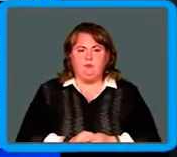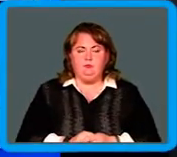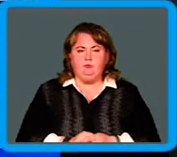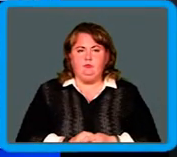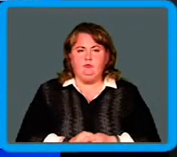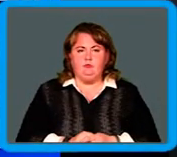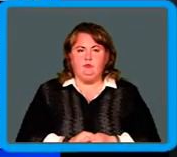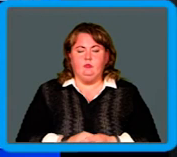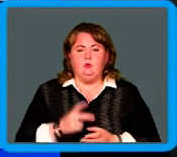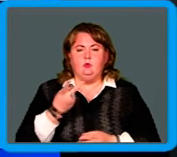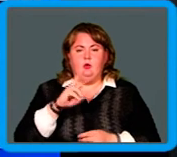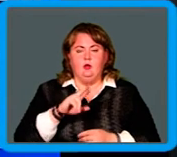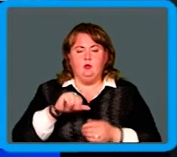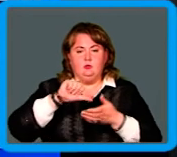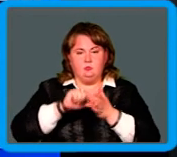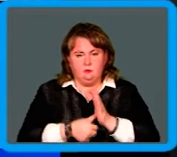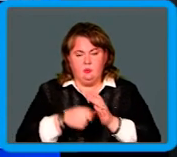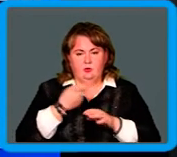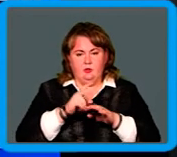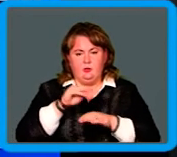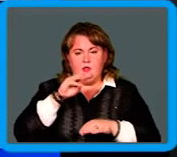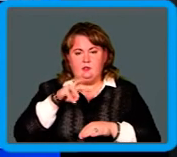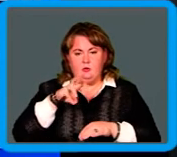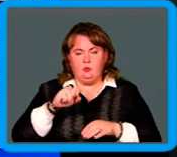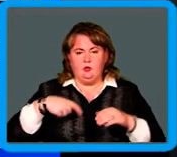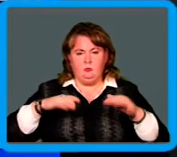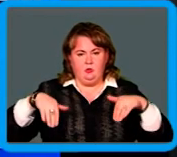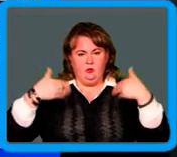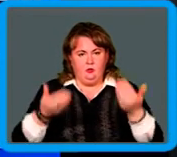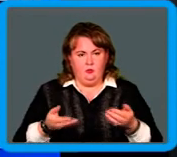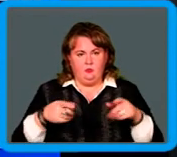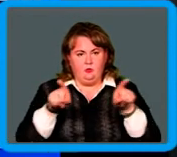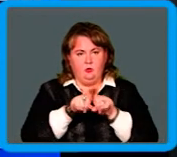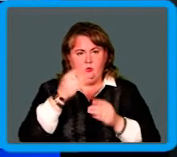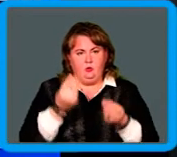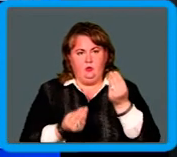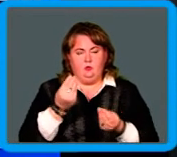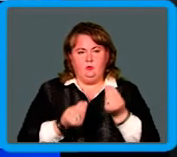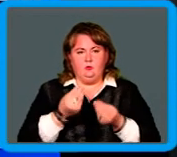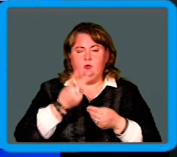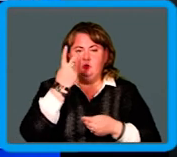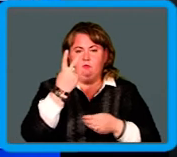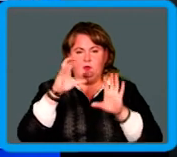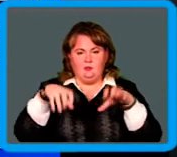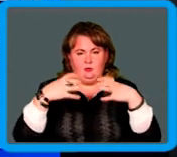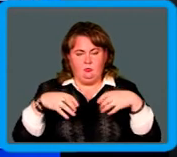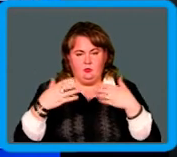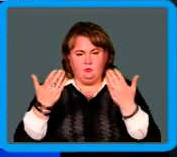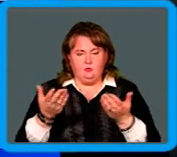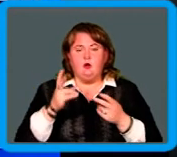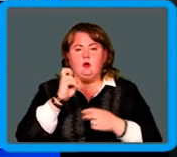для закрепления сегодняшней темы я предлагаю вам такую игру перед вами две собачки как вы думаете